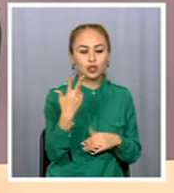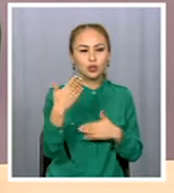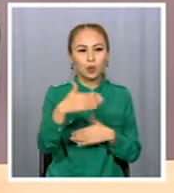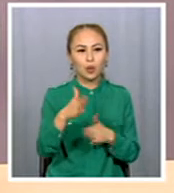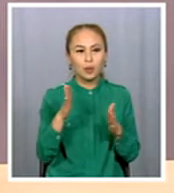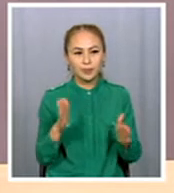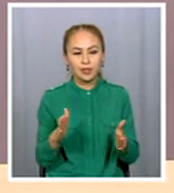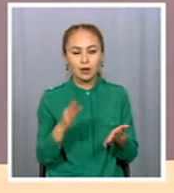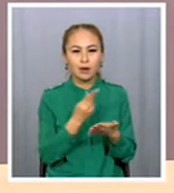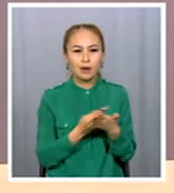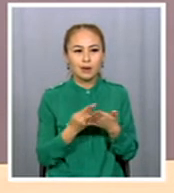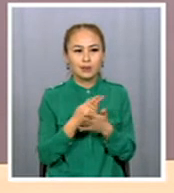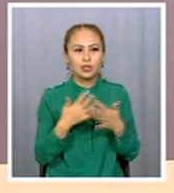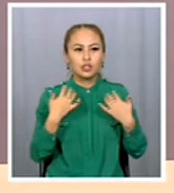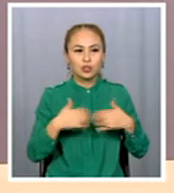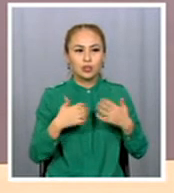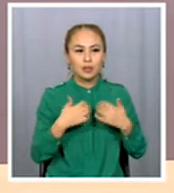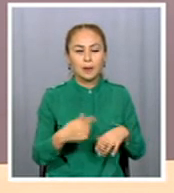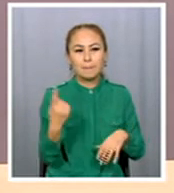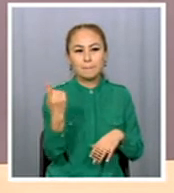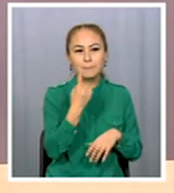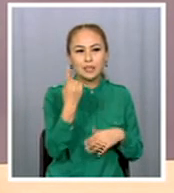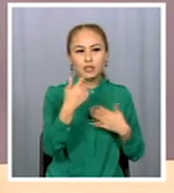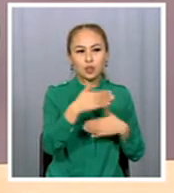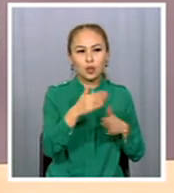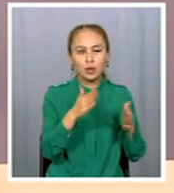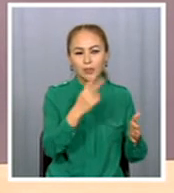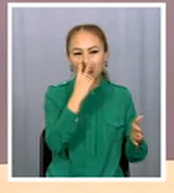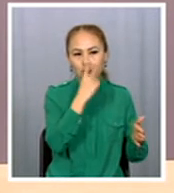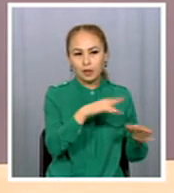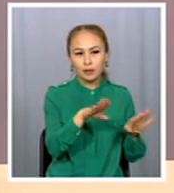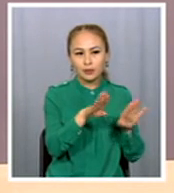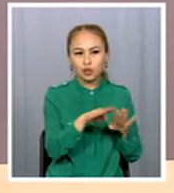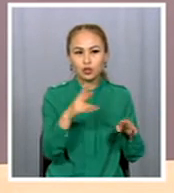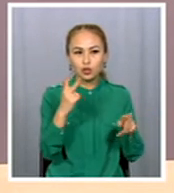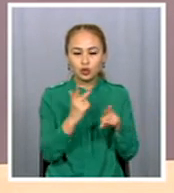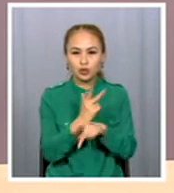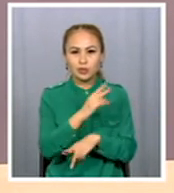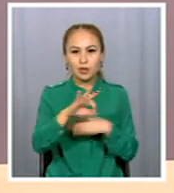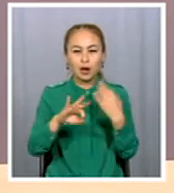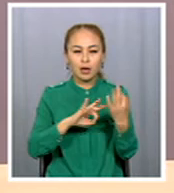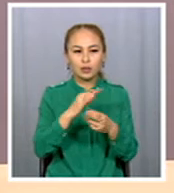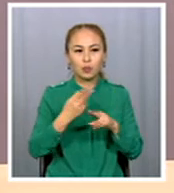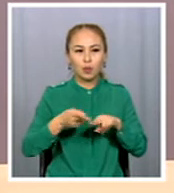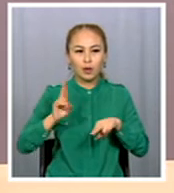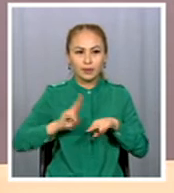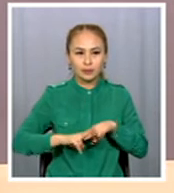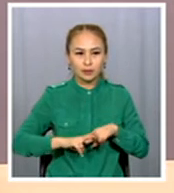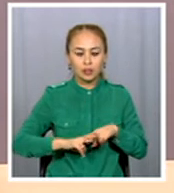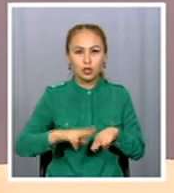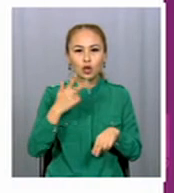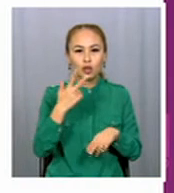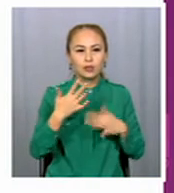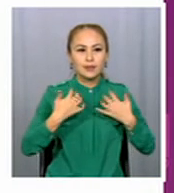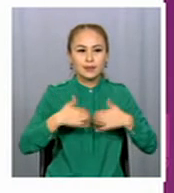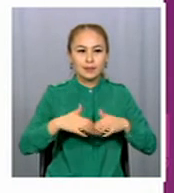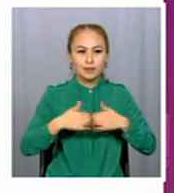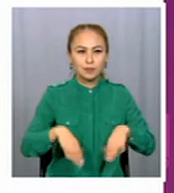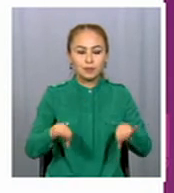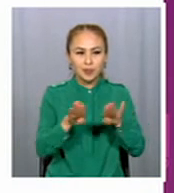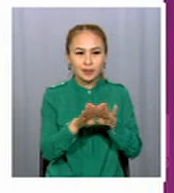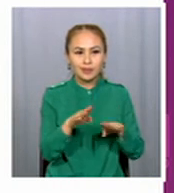қораптағы қарындаш саны бірінші қорапқа қарағанда 3 есе артық болғандықтан 3 саны мен